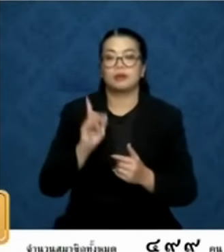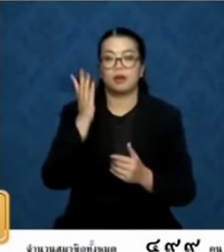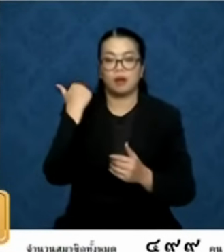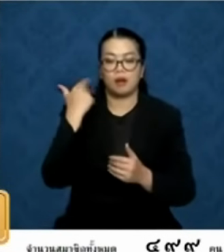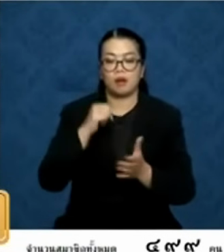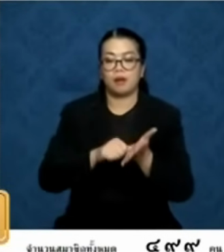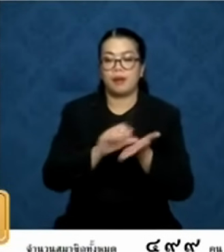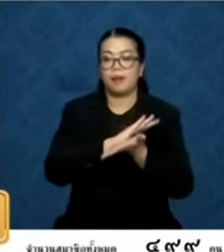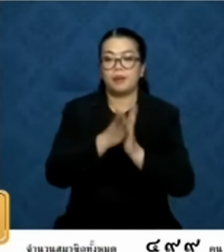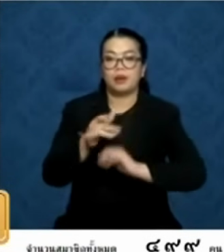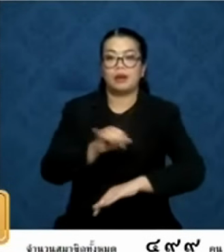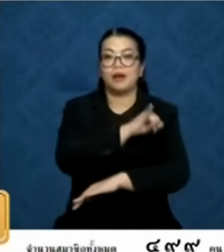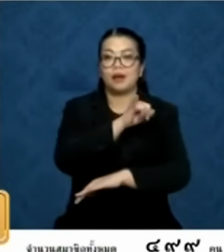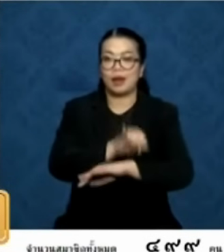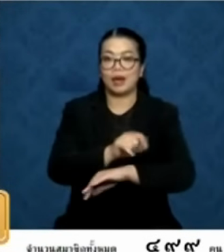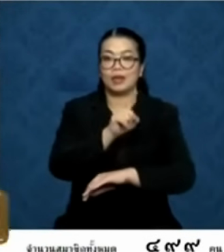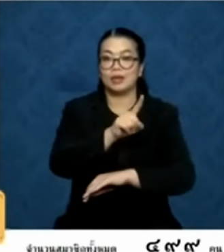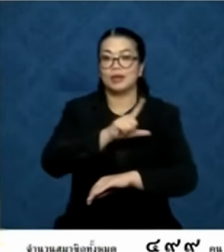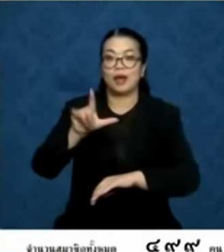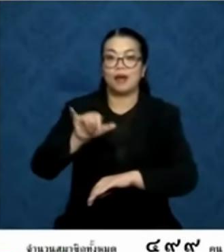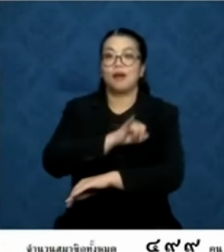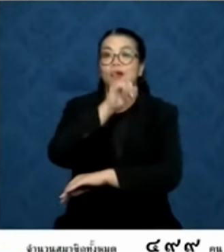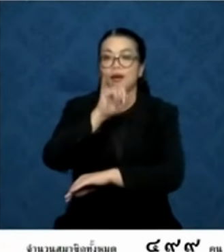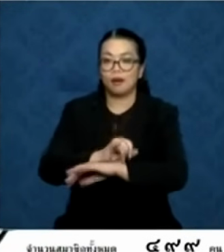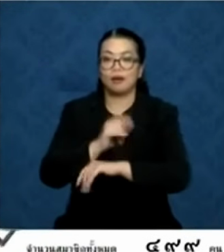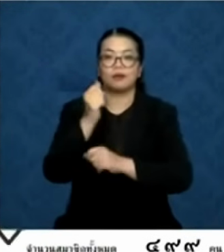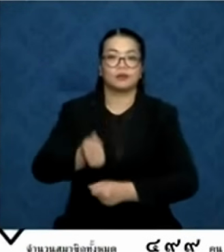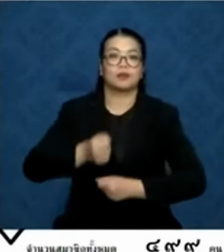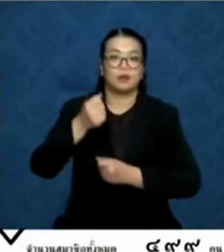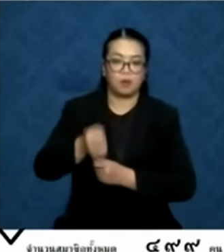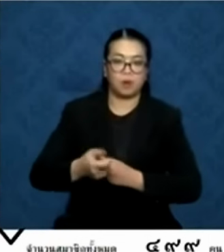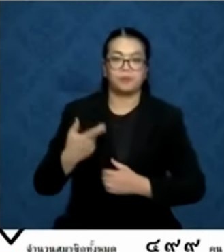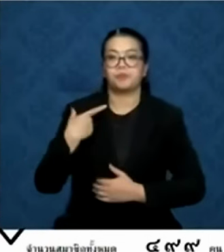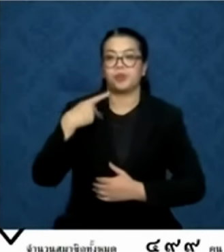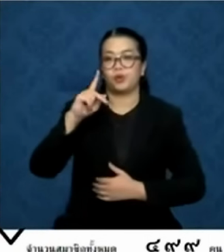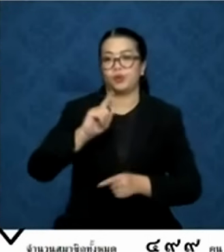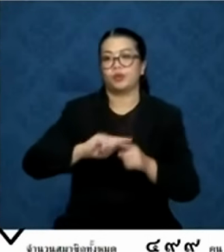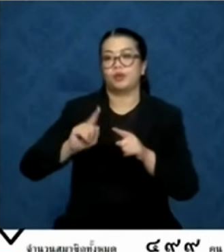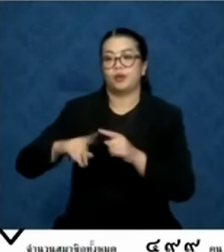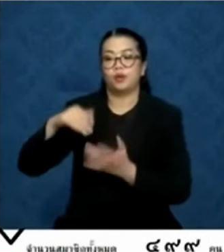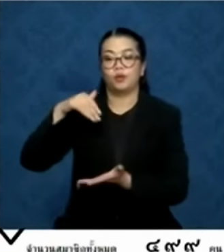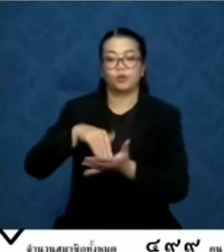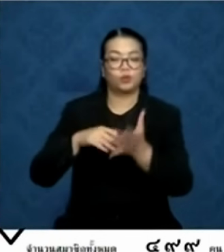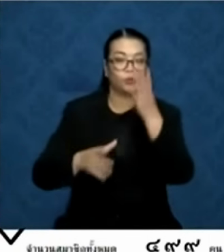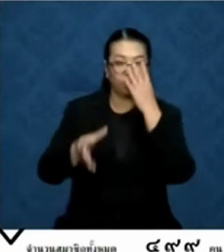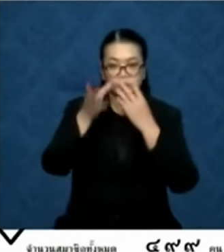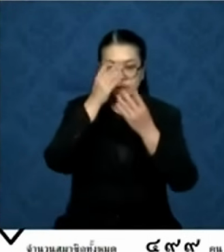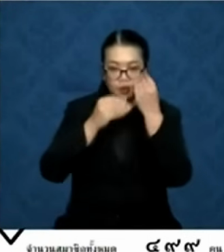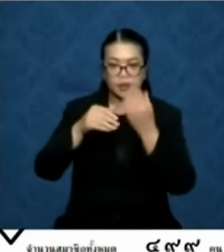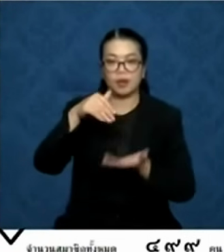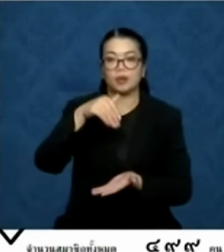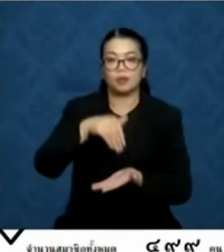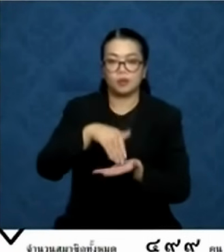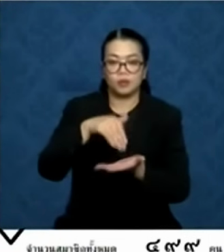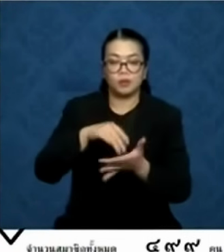1ล้านไร่เกษตรกรและราษฎรได้รับประโยชน์จากศูนย์ศึกษา